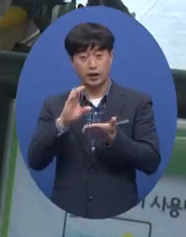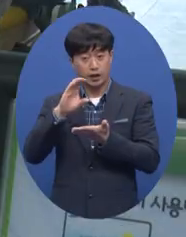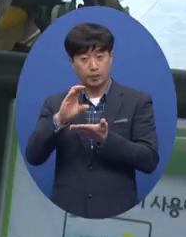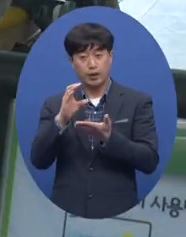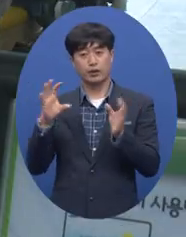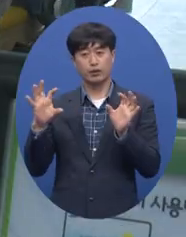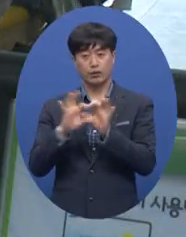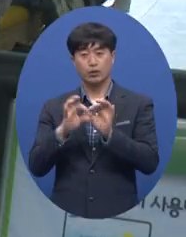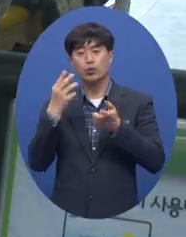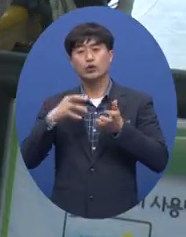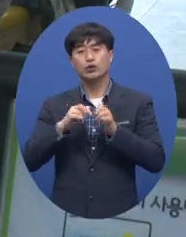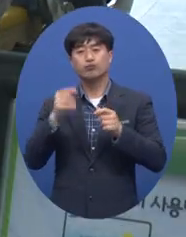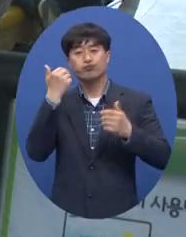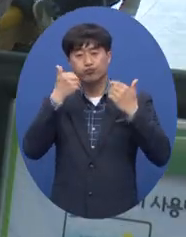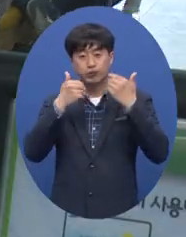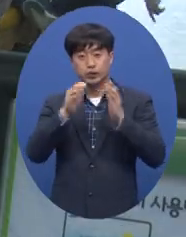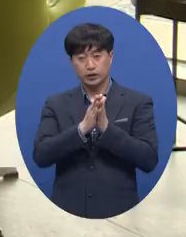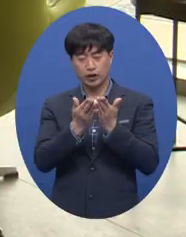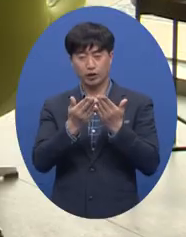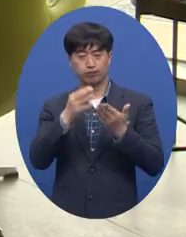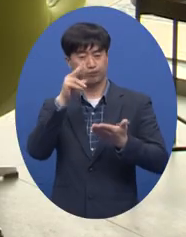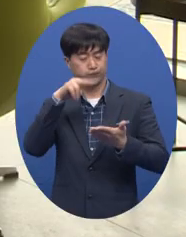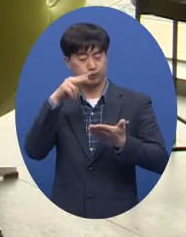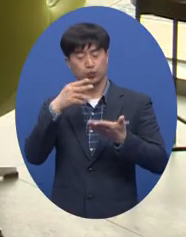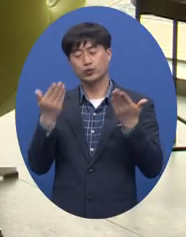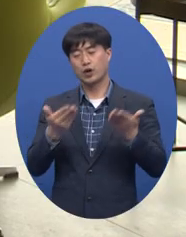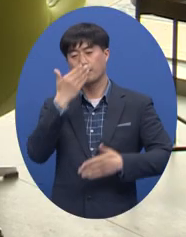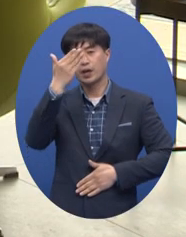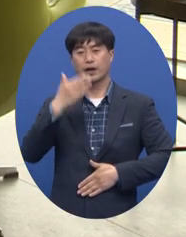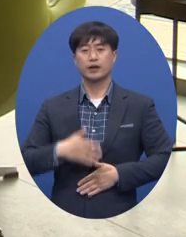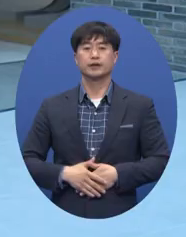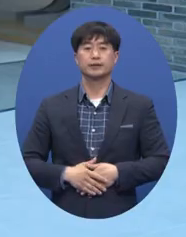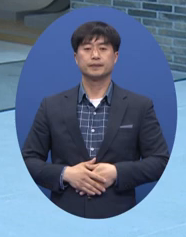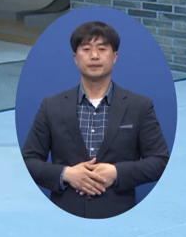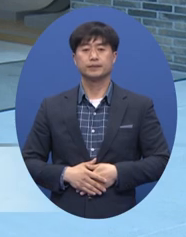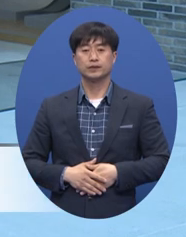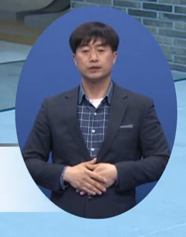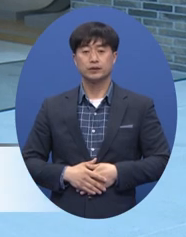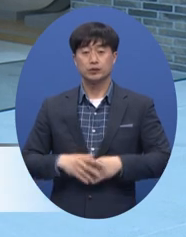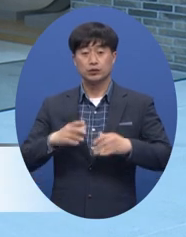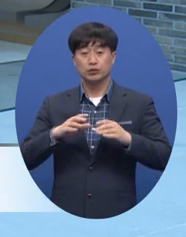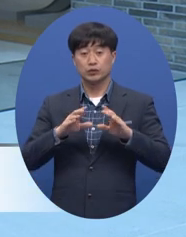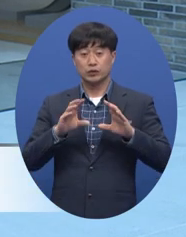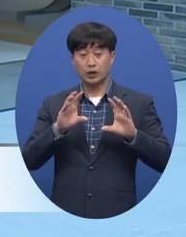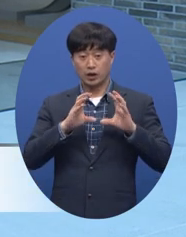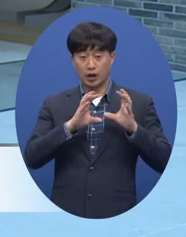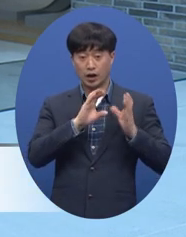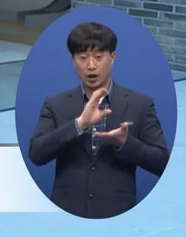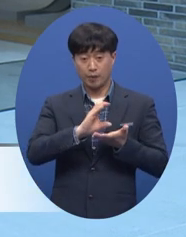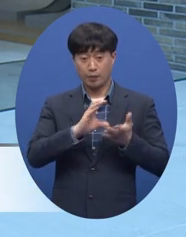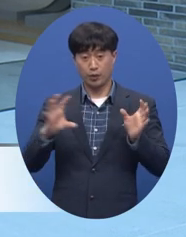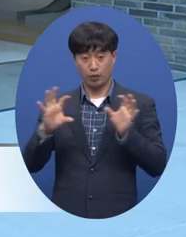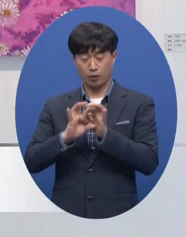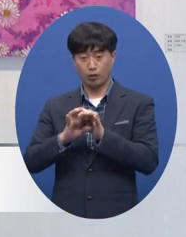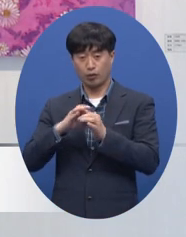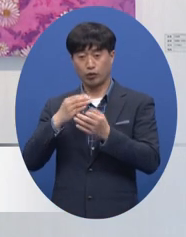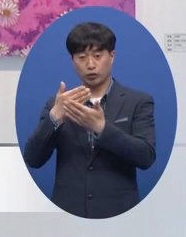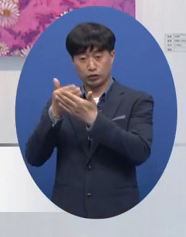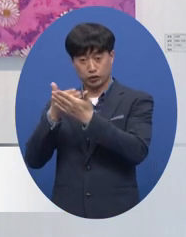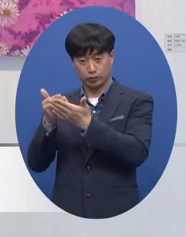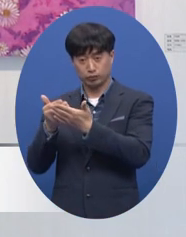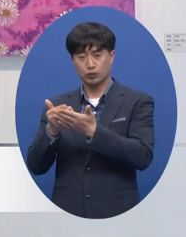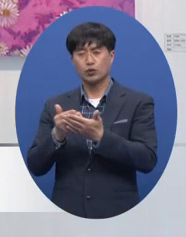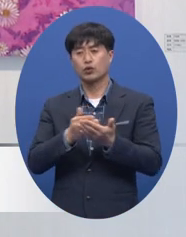있는데 도민이라면 누구나 책을 보며 휴식을 취할 수 있습니다. 또 북카페와 이어진 갤러리에는